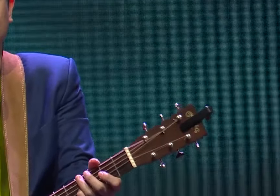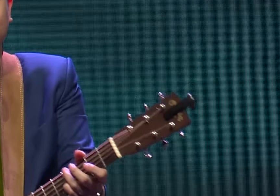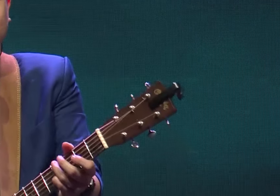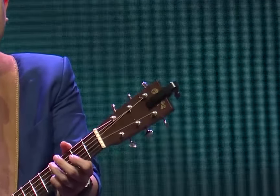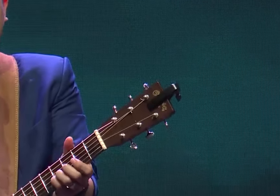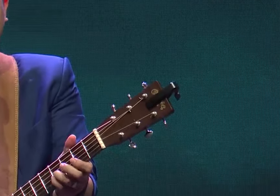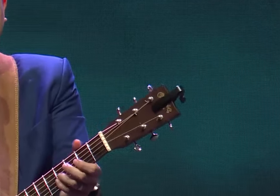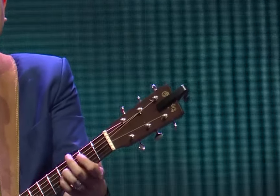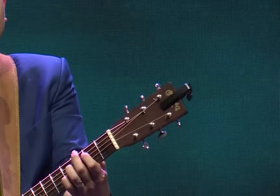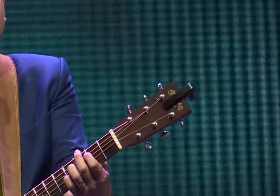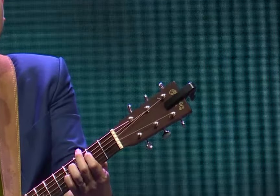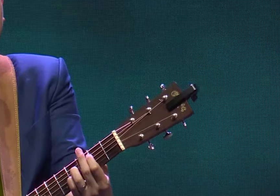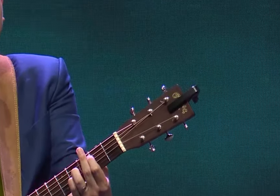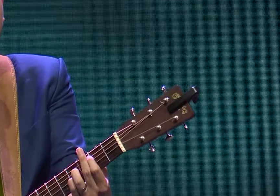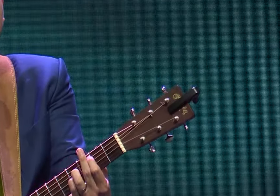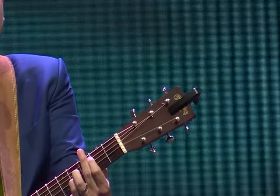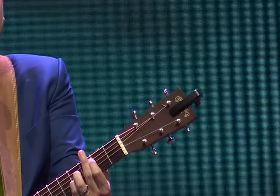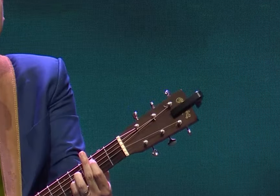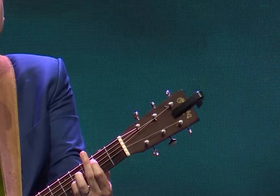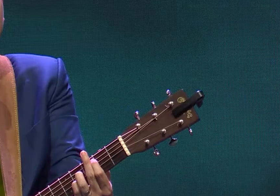Mari mendekat.